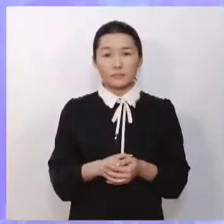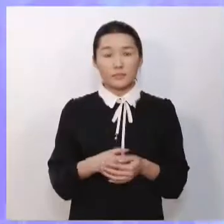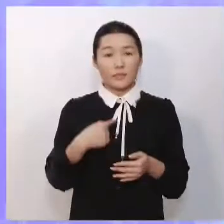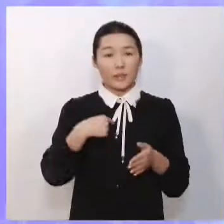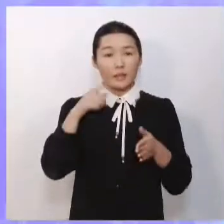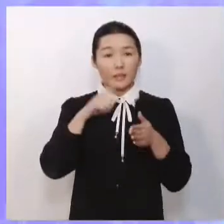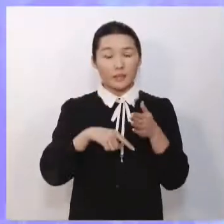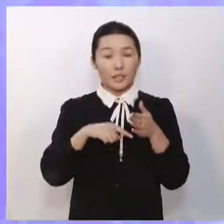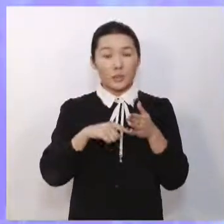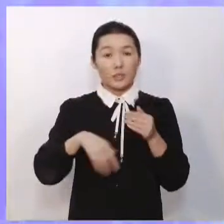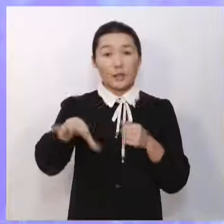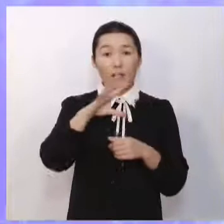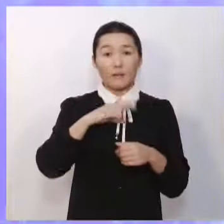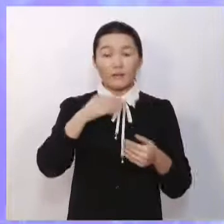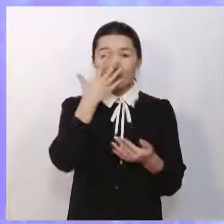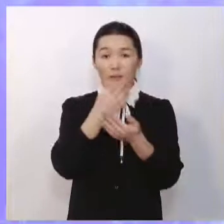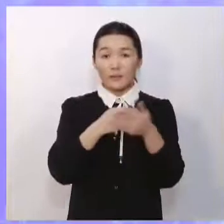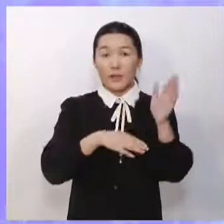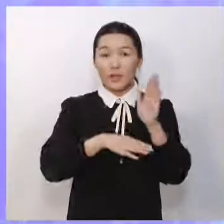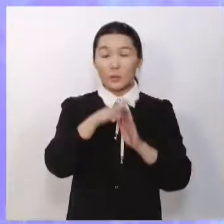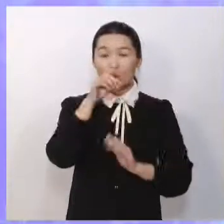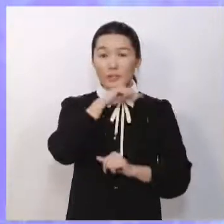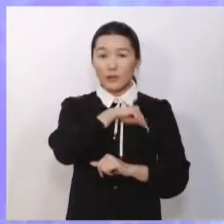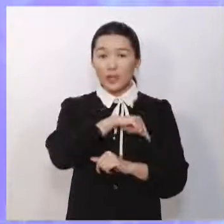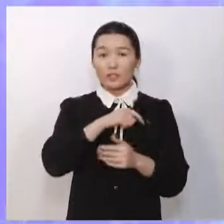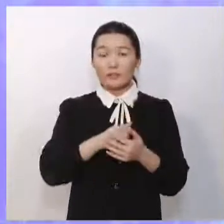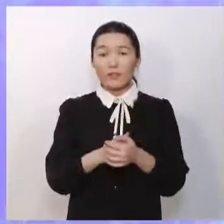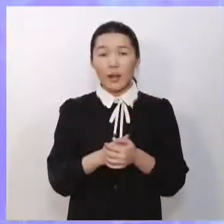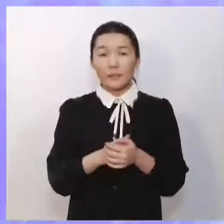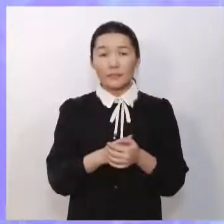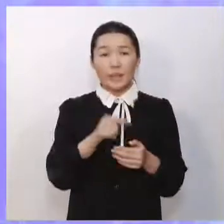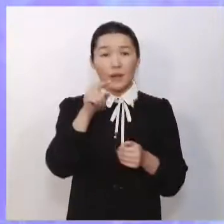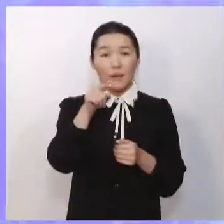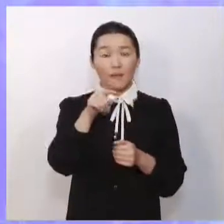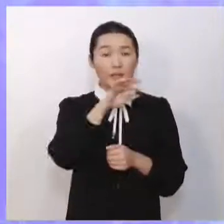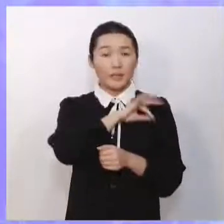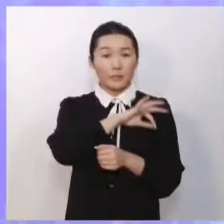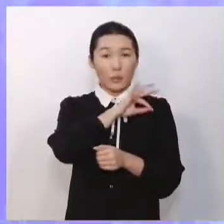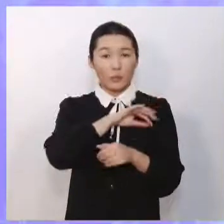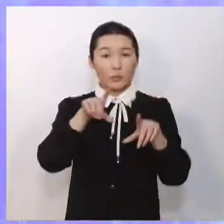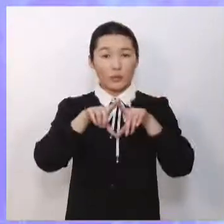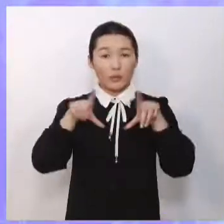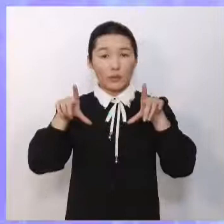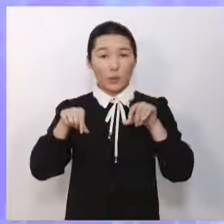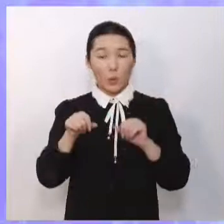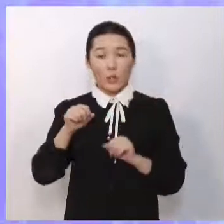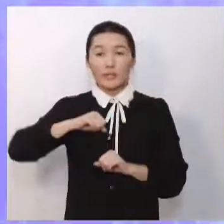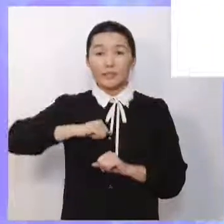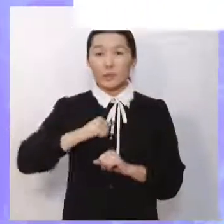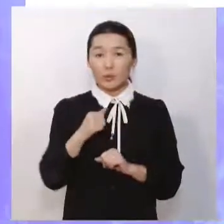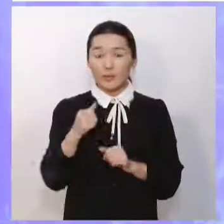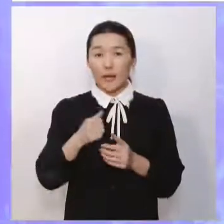Я надеюсь, все свои лучшие качества вы используете в школе, с